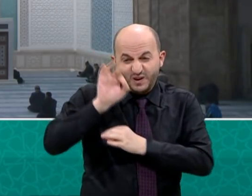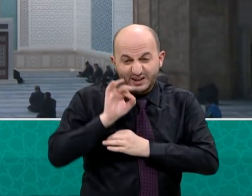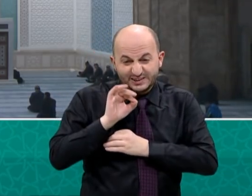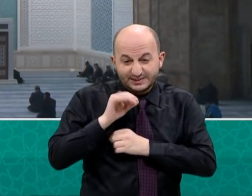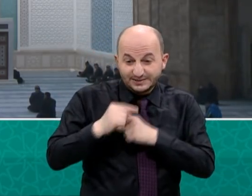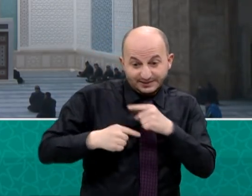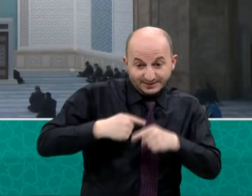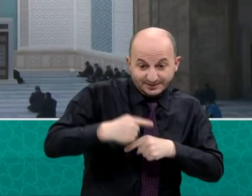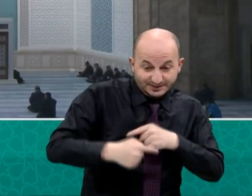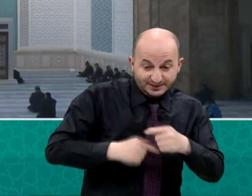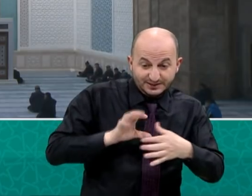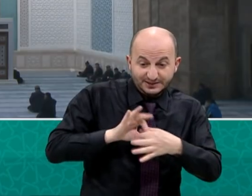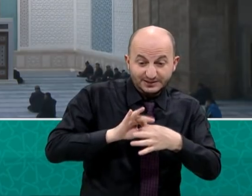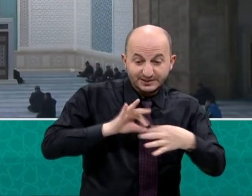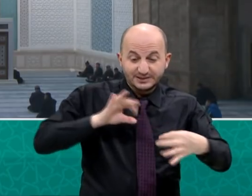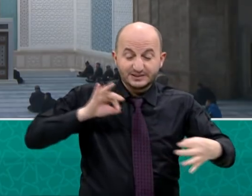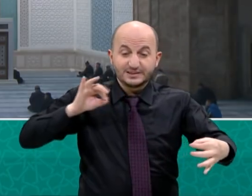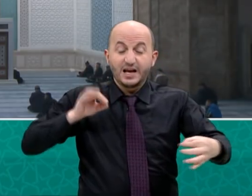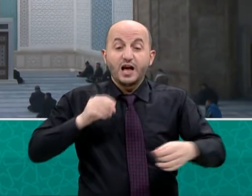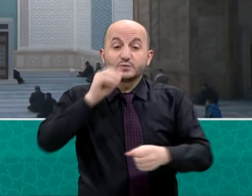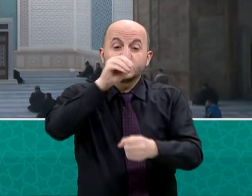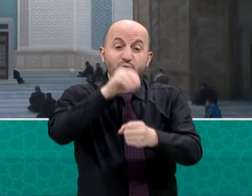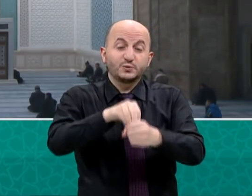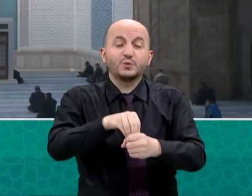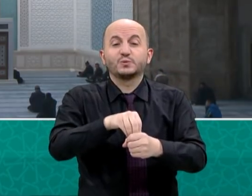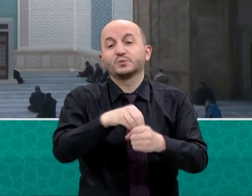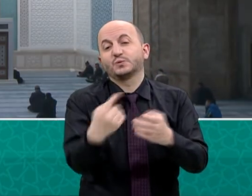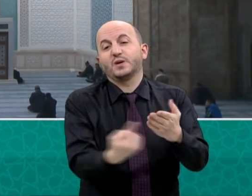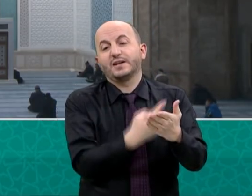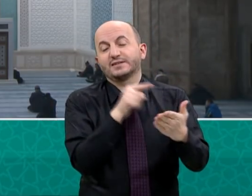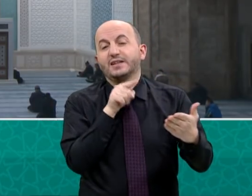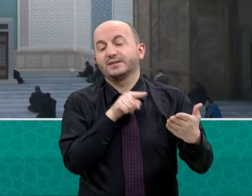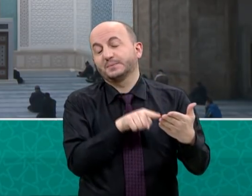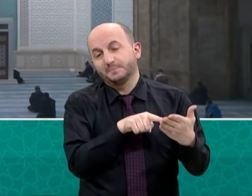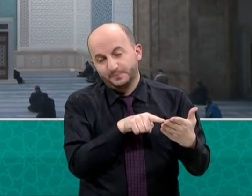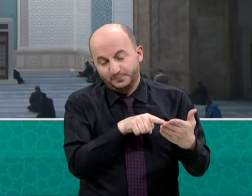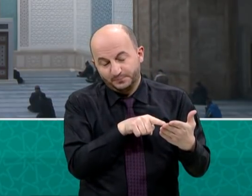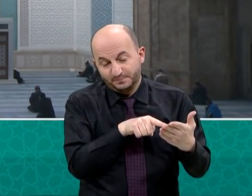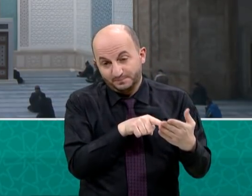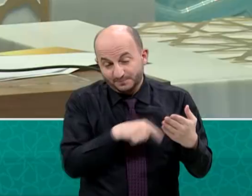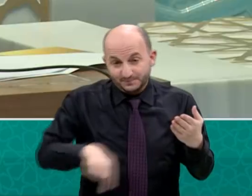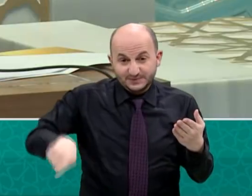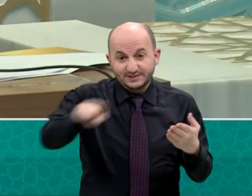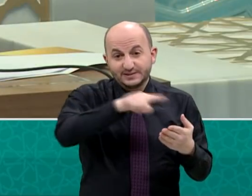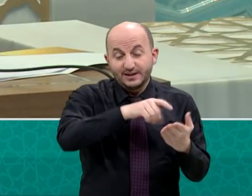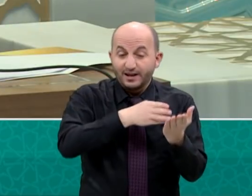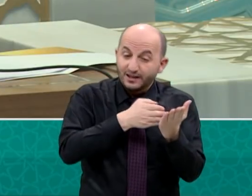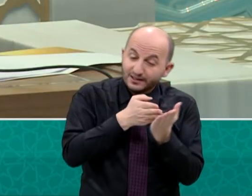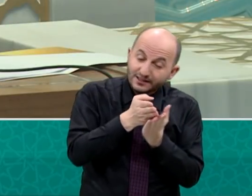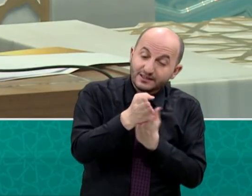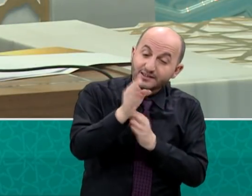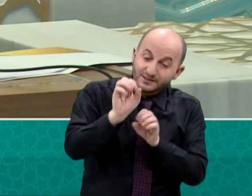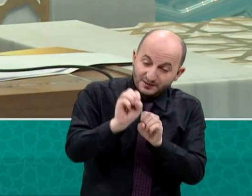halkasının, en vahiy zincirinin en son halkası Kur'an-ı Kerim ve bizlere hidayet rehberi